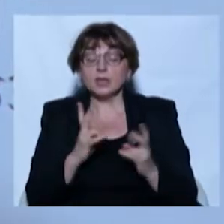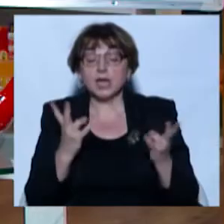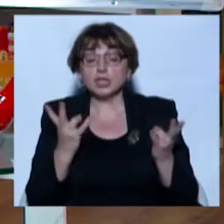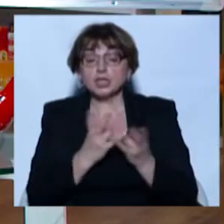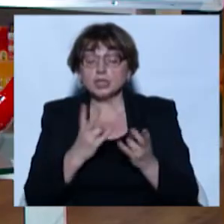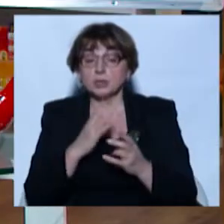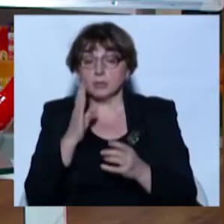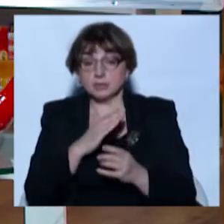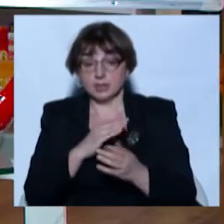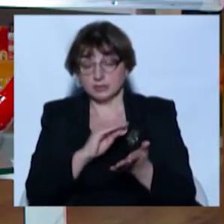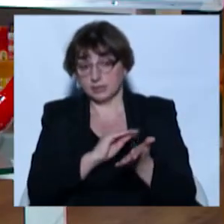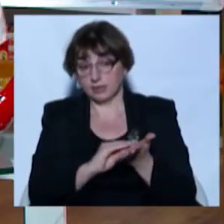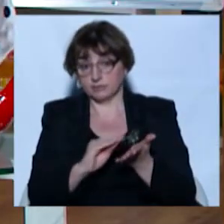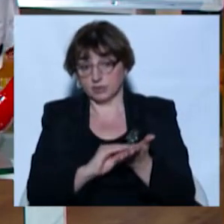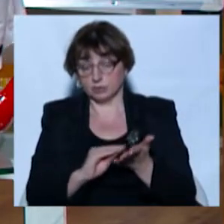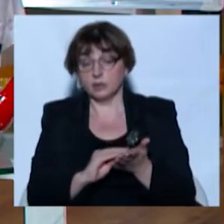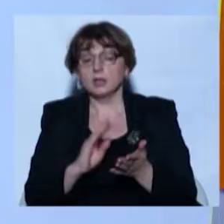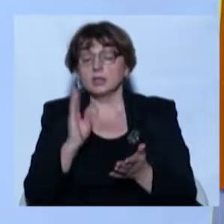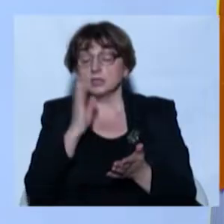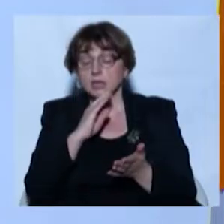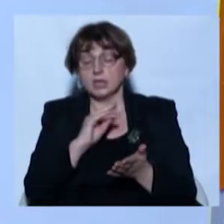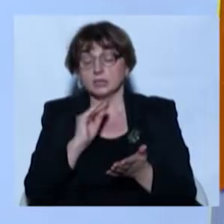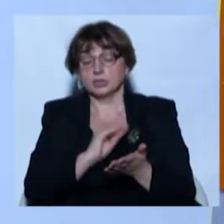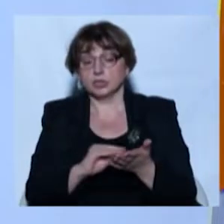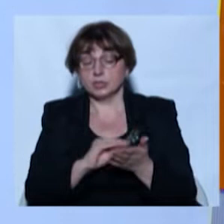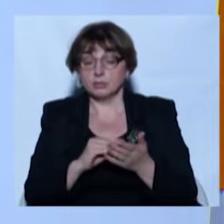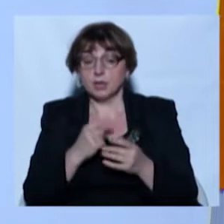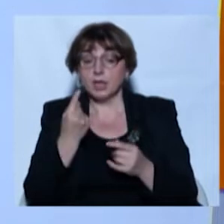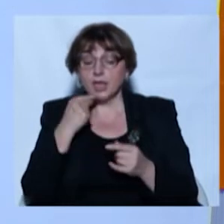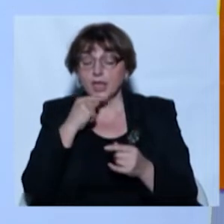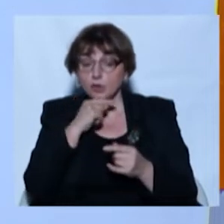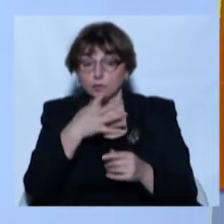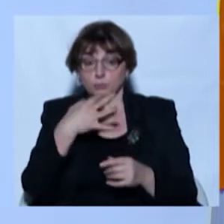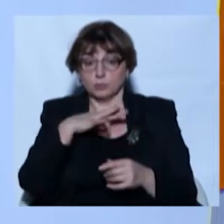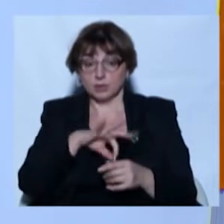სჭირდება წყალს. წყალს სჭირდება დაზოგვა.